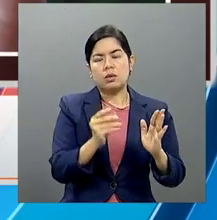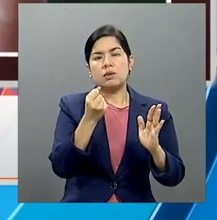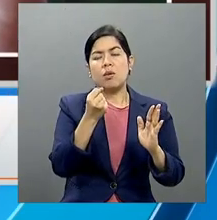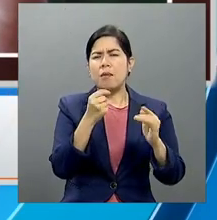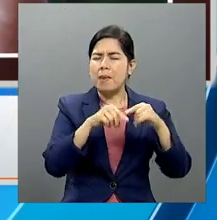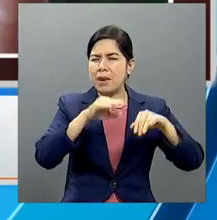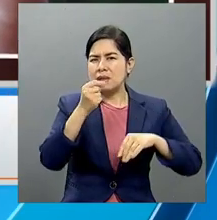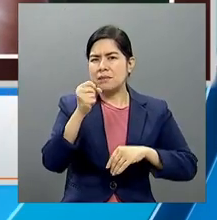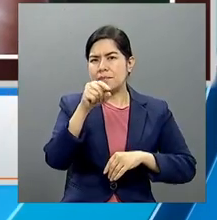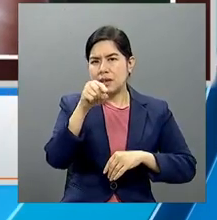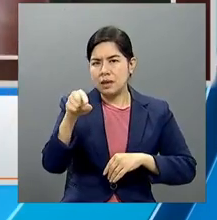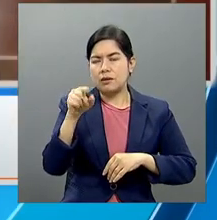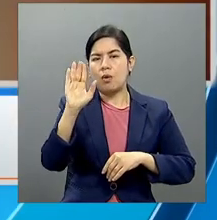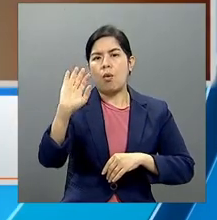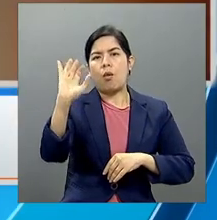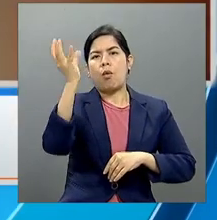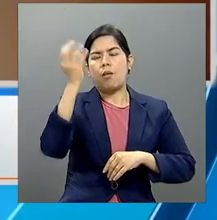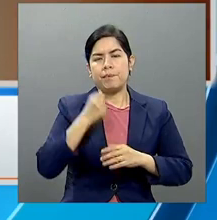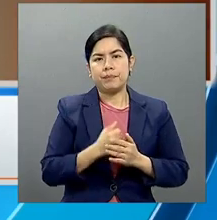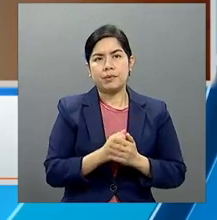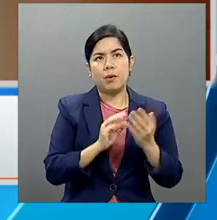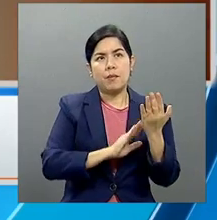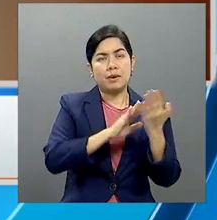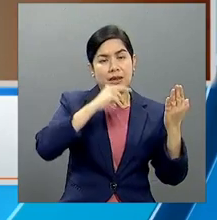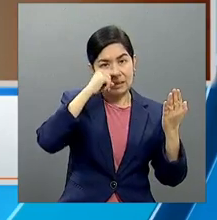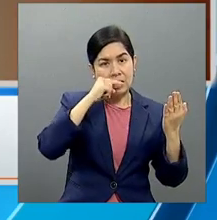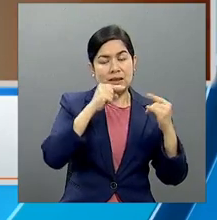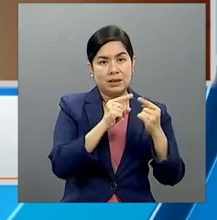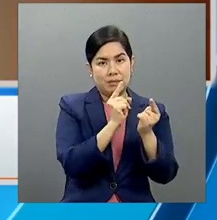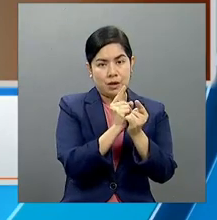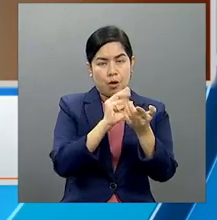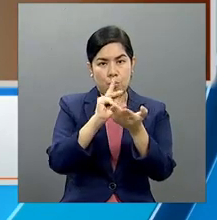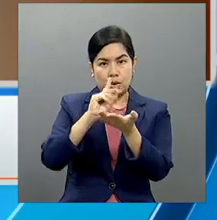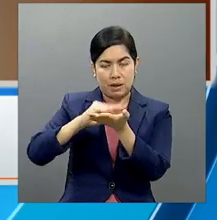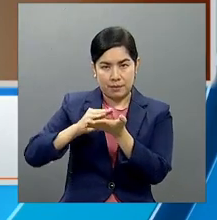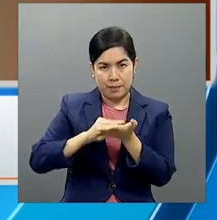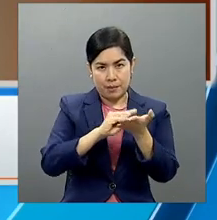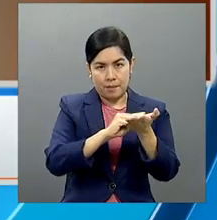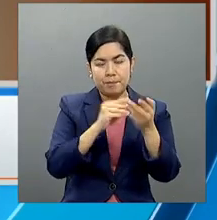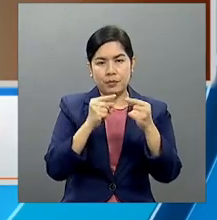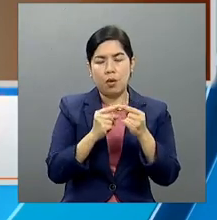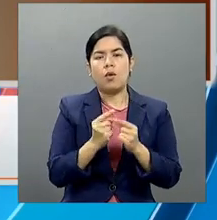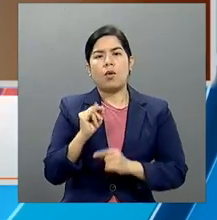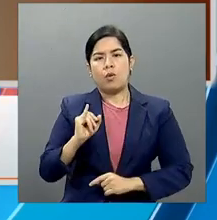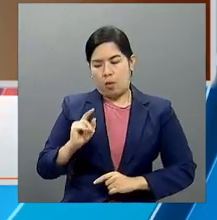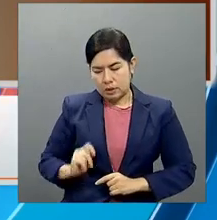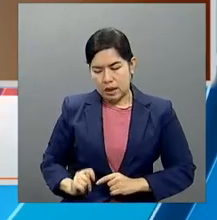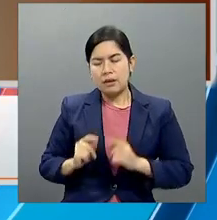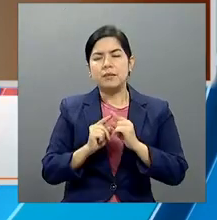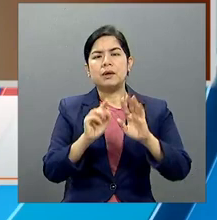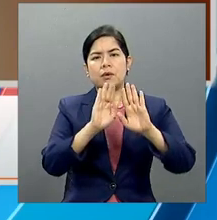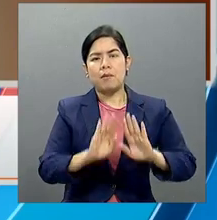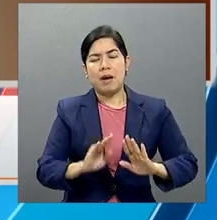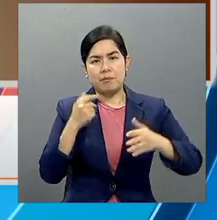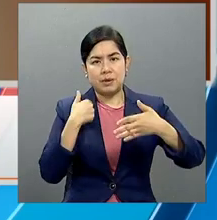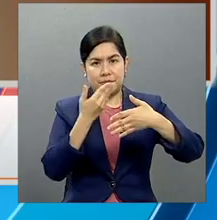ไทยเนี่ยเราพบว่าตัวเลขที่มีการสำรวจเนี่ยโรคไตเรื้อรังเนี่ยมีทั้งหมด5ระยะนะครับไตเรื้อรังในประเทศไทยเนี่ย